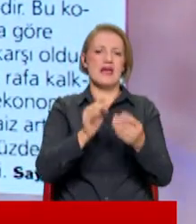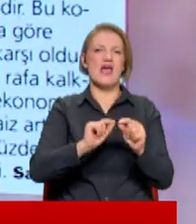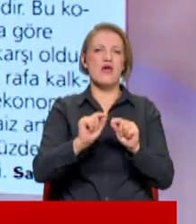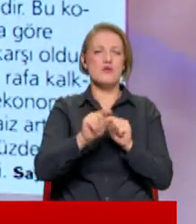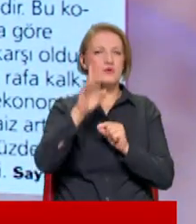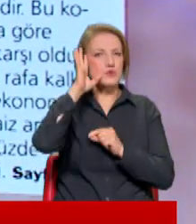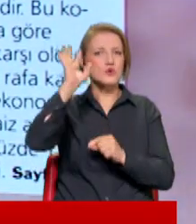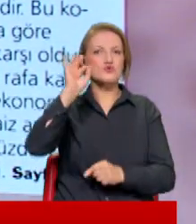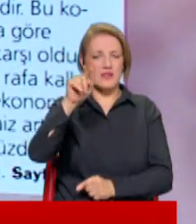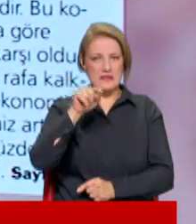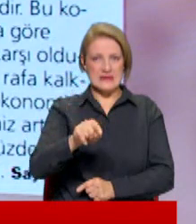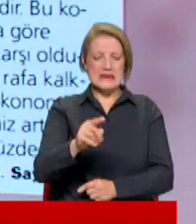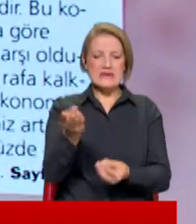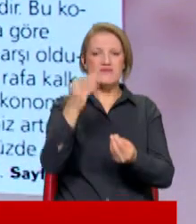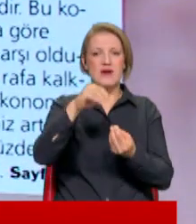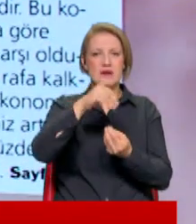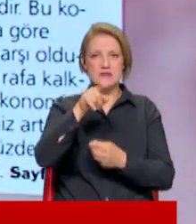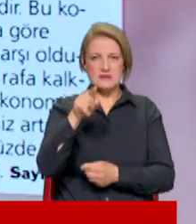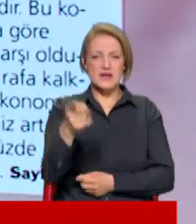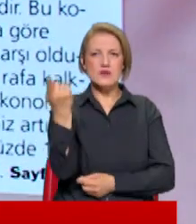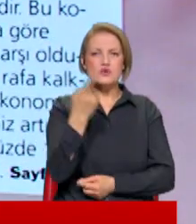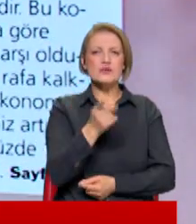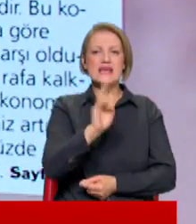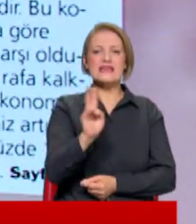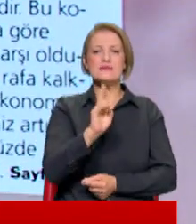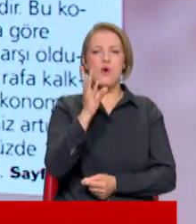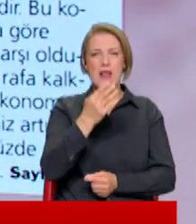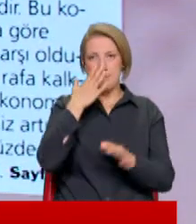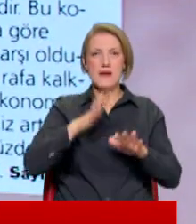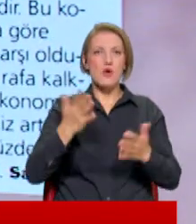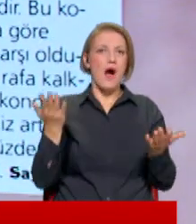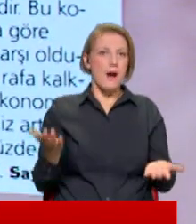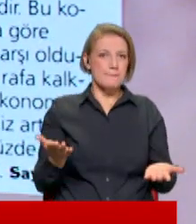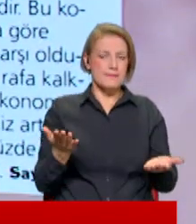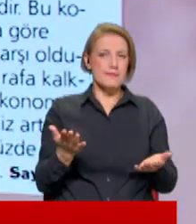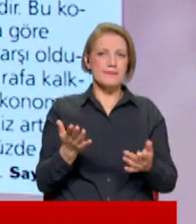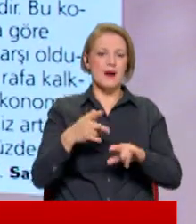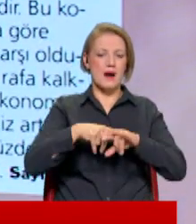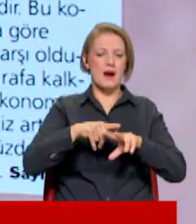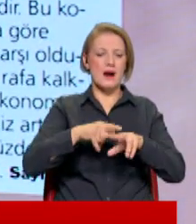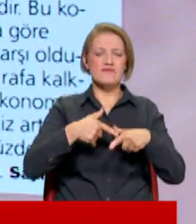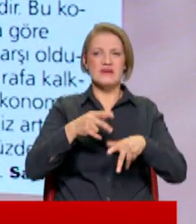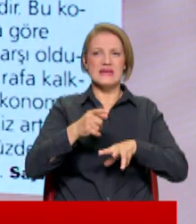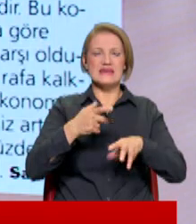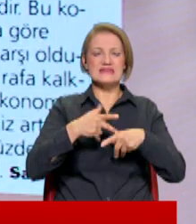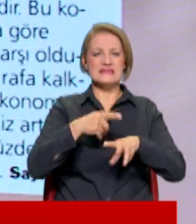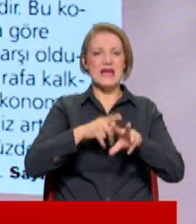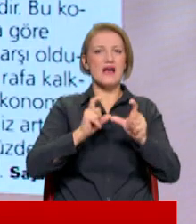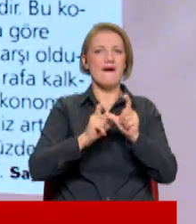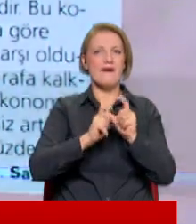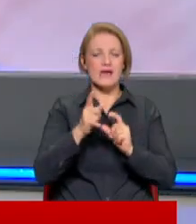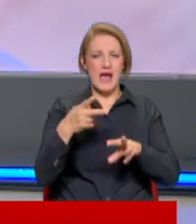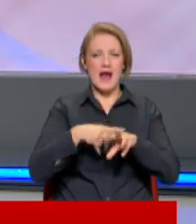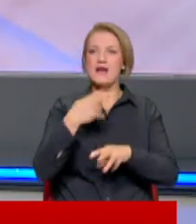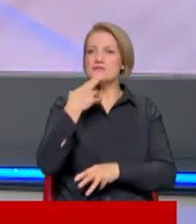ekonominin uzmanları da faizi %20 olarak bekliyordu ama Hafize Gaye Erkan'ın göreve